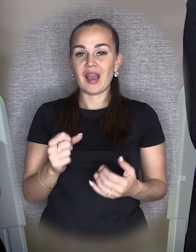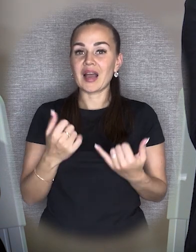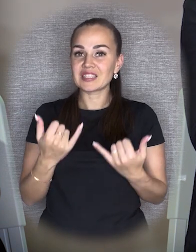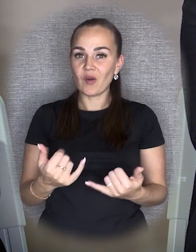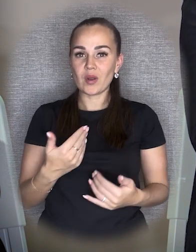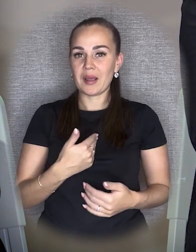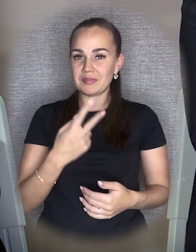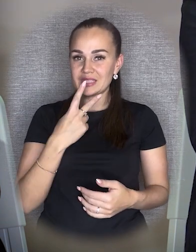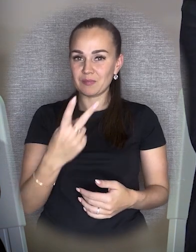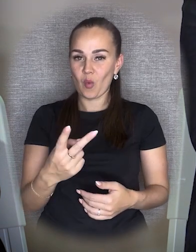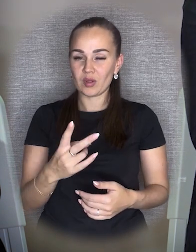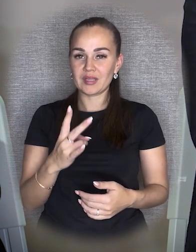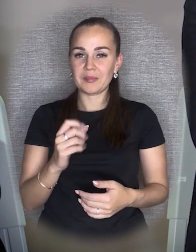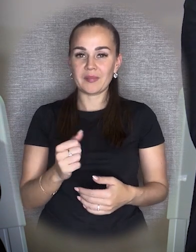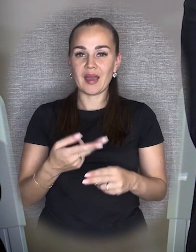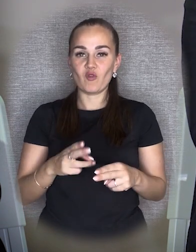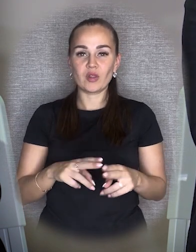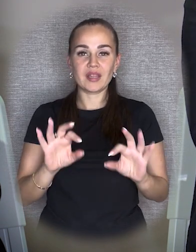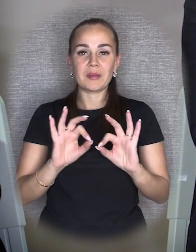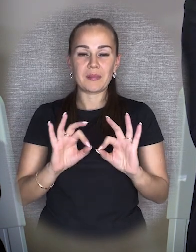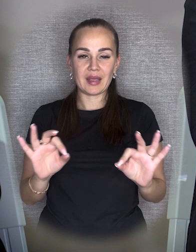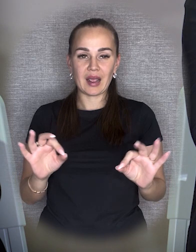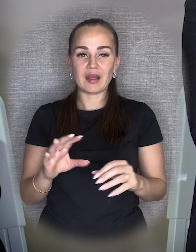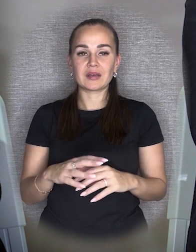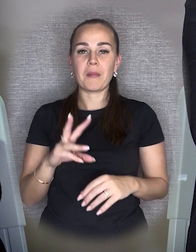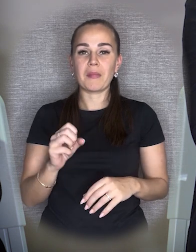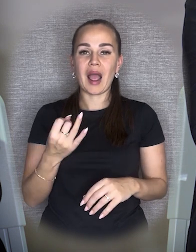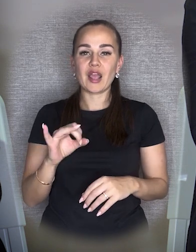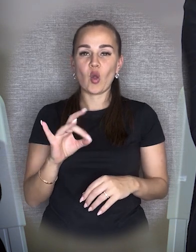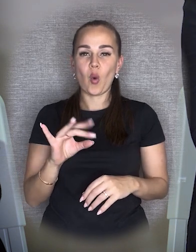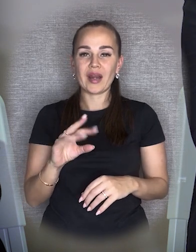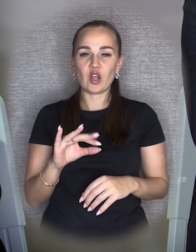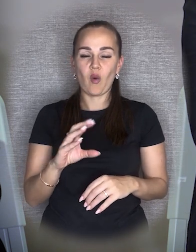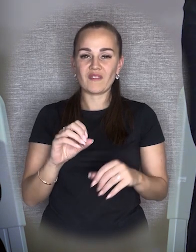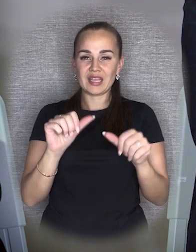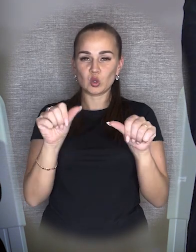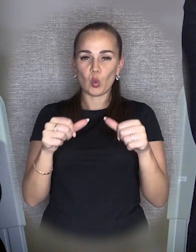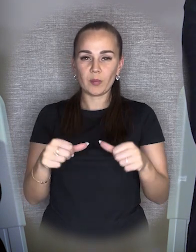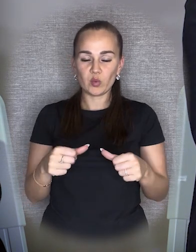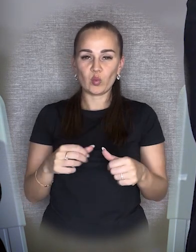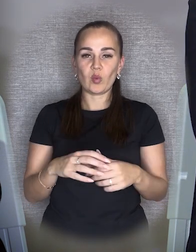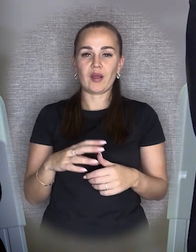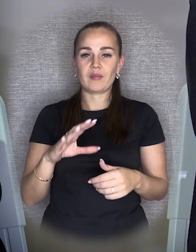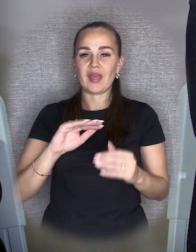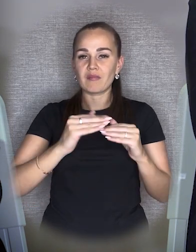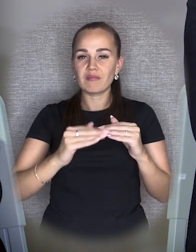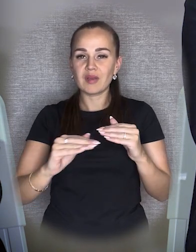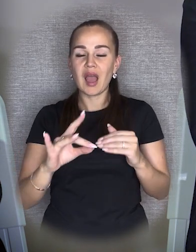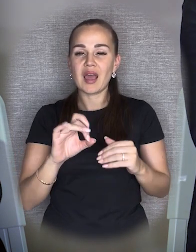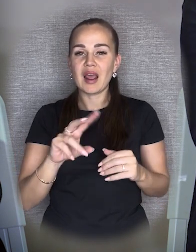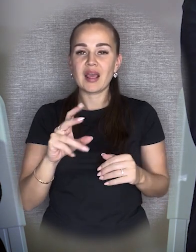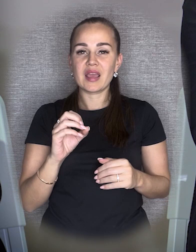всерьез. Но сегодня мы смотрим на эти прекрасные майоликовые скульптуры, рельефы